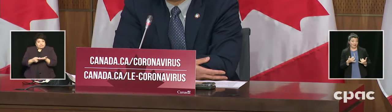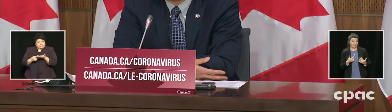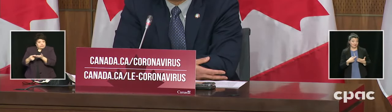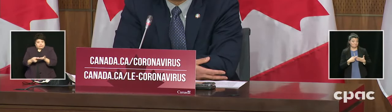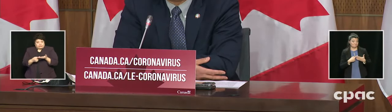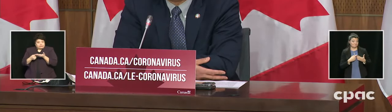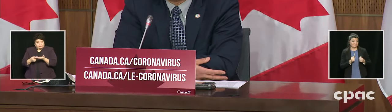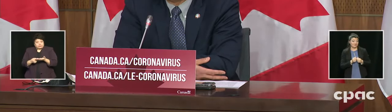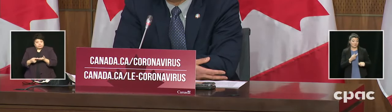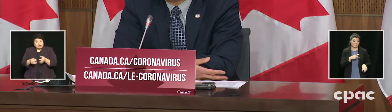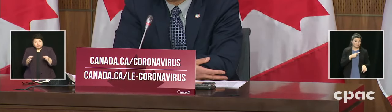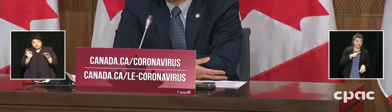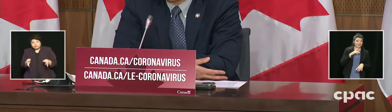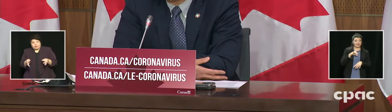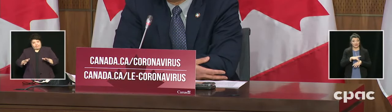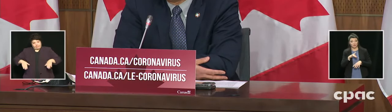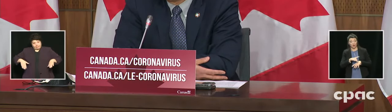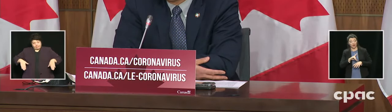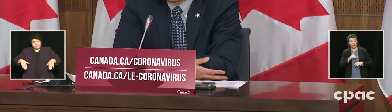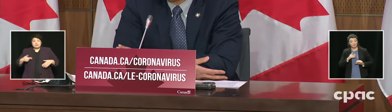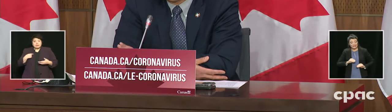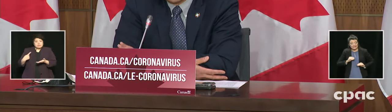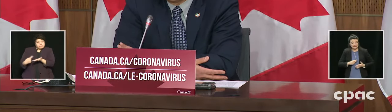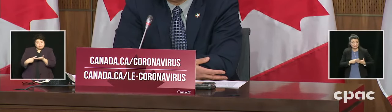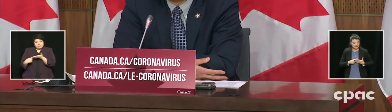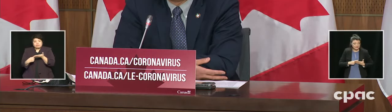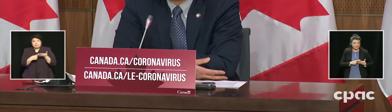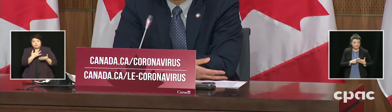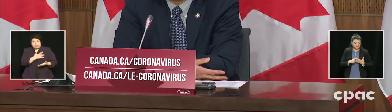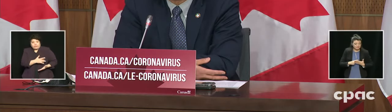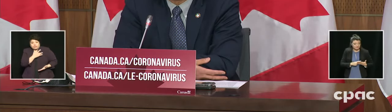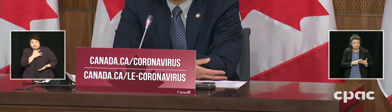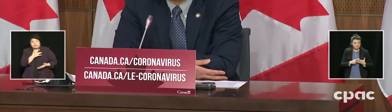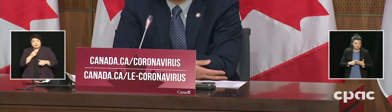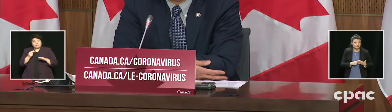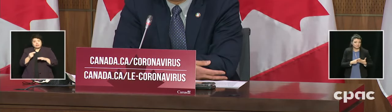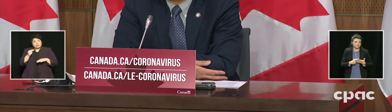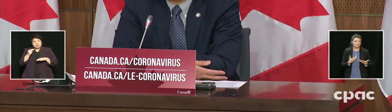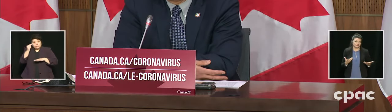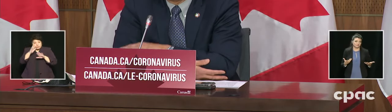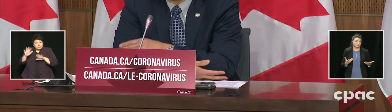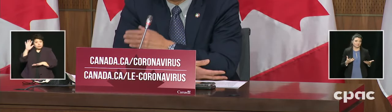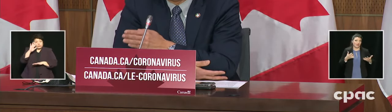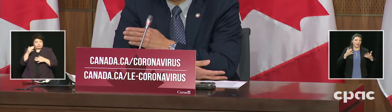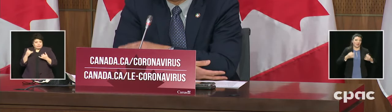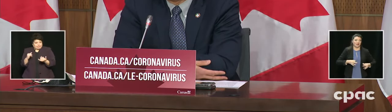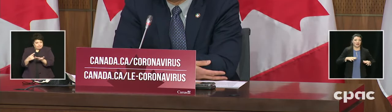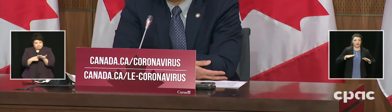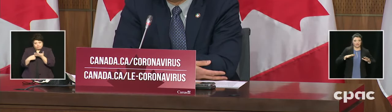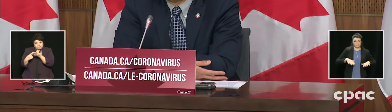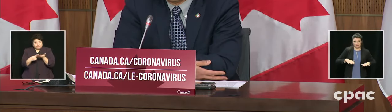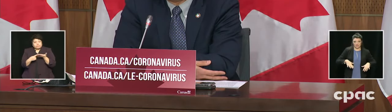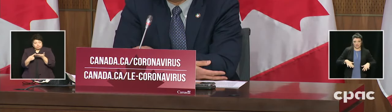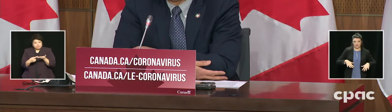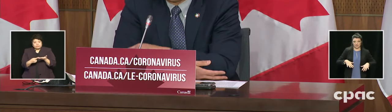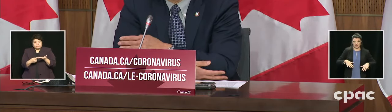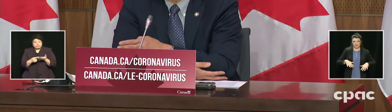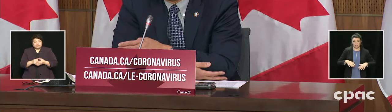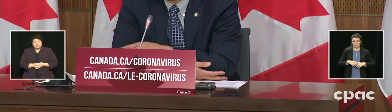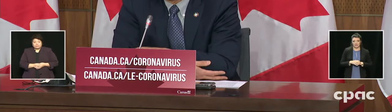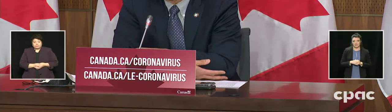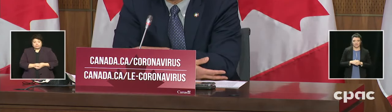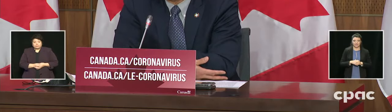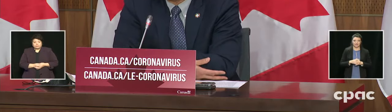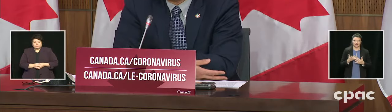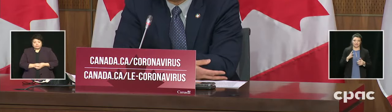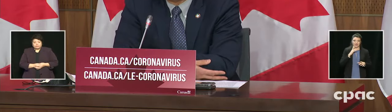nos homologues des provinces et territoires. C'est un enjeu actuel. Je pense que on peut, comme dit, aller à